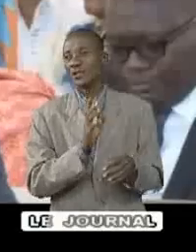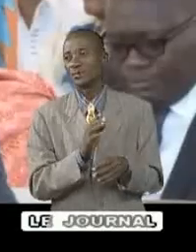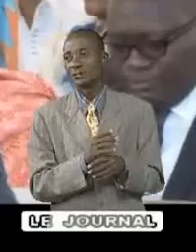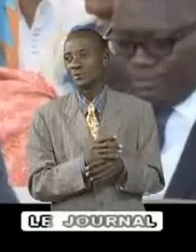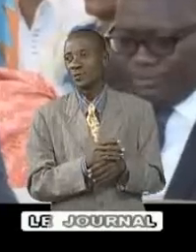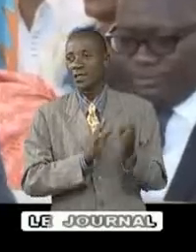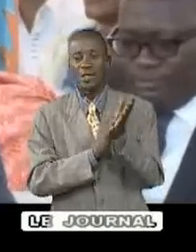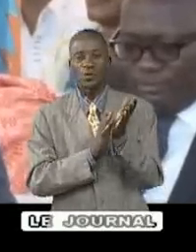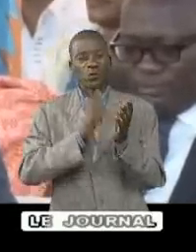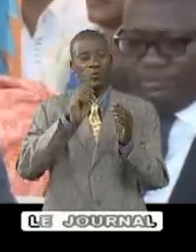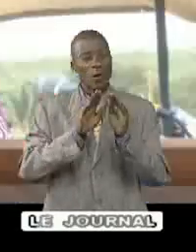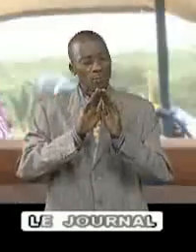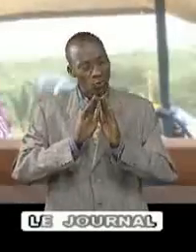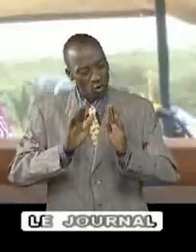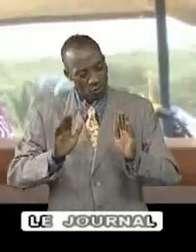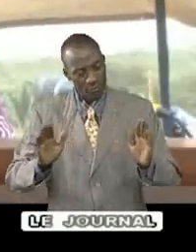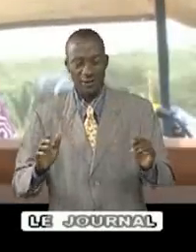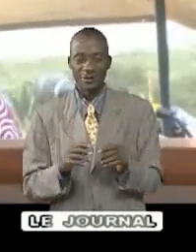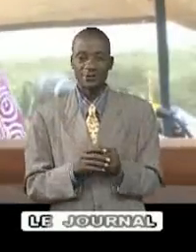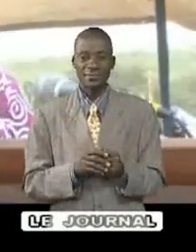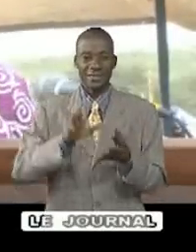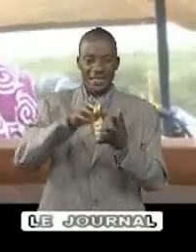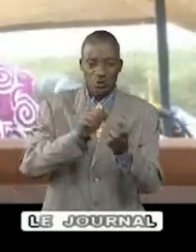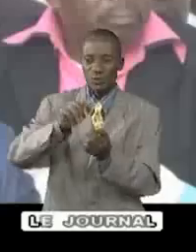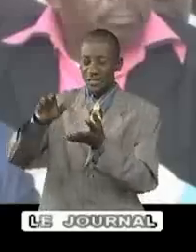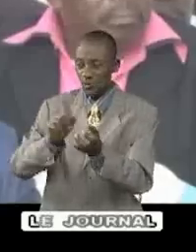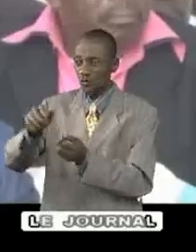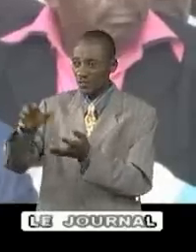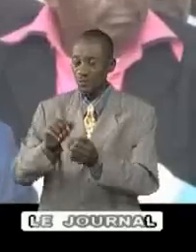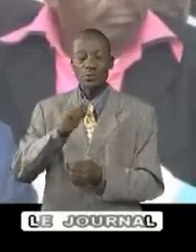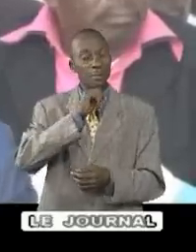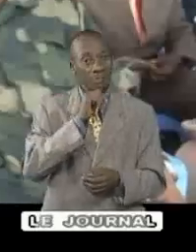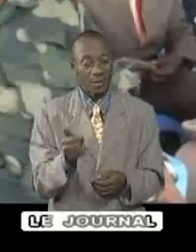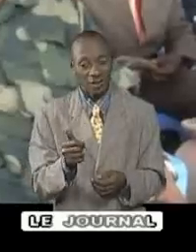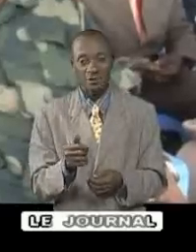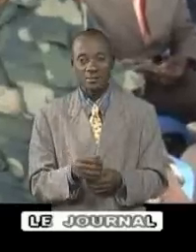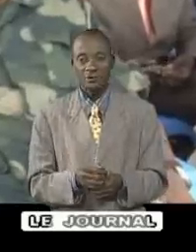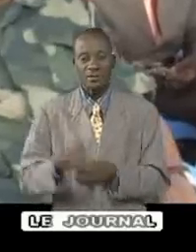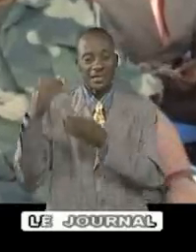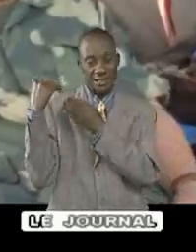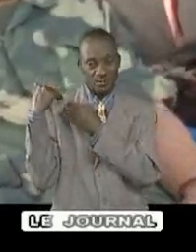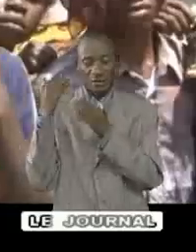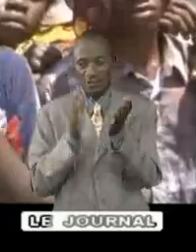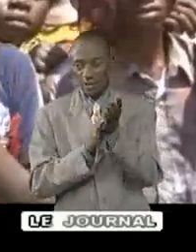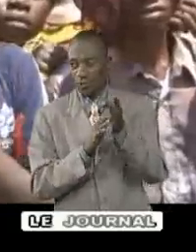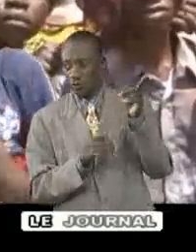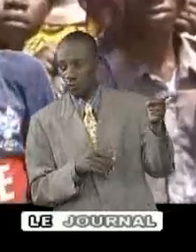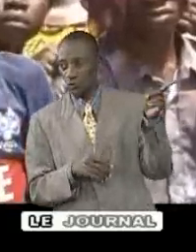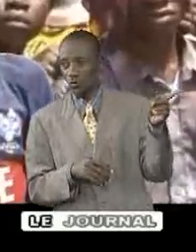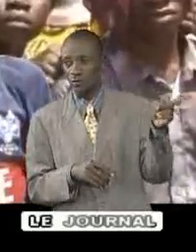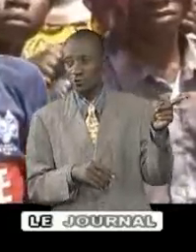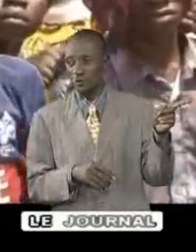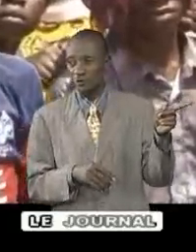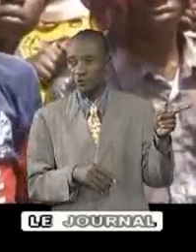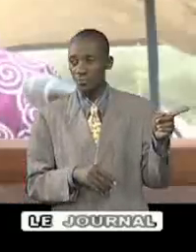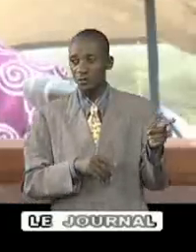malamu. Bobatela œuvre oyo malamu. Ba responsable oyo bakozala